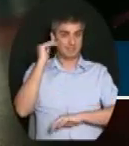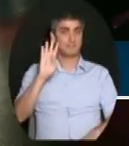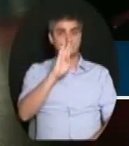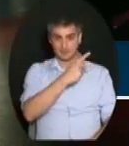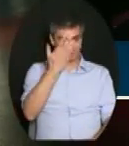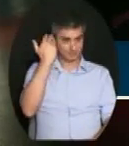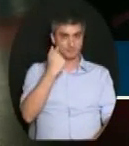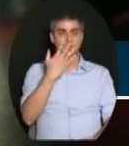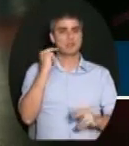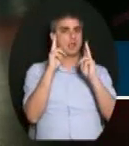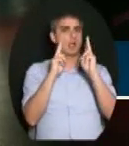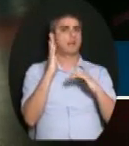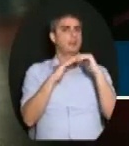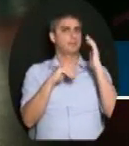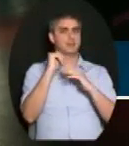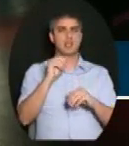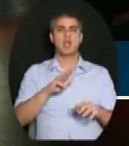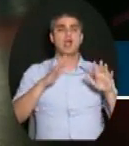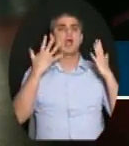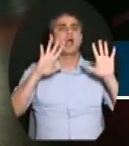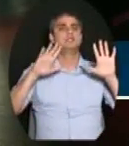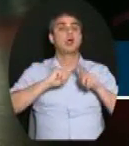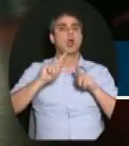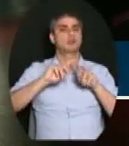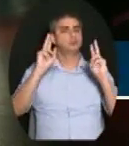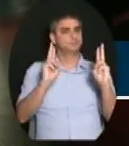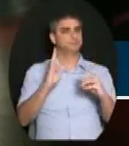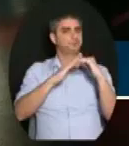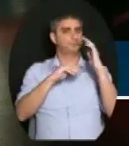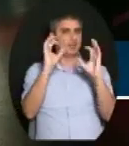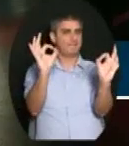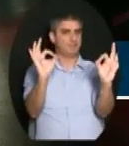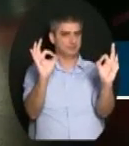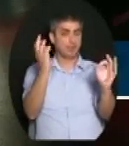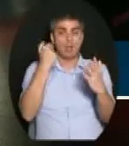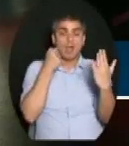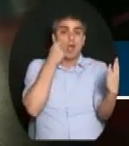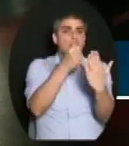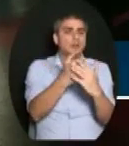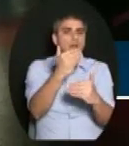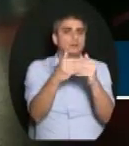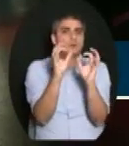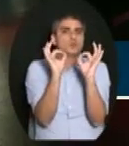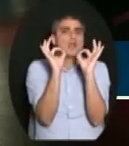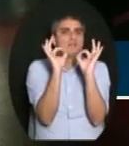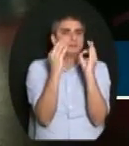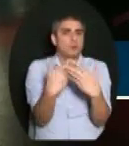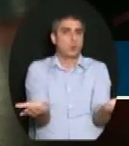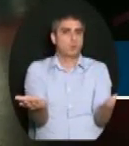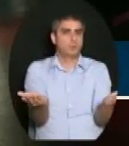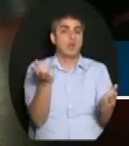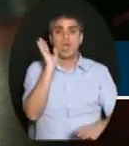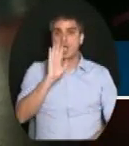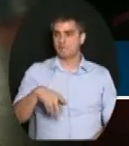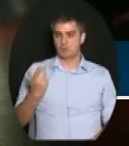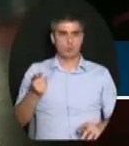נתניהו הייתה הקפאת בנייה במשך 10 חודשים, ועד נקודת הקצה לא הייתה התקדמות כמלוא הנימה. גם